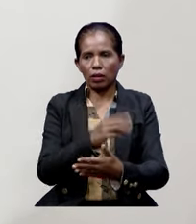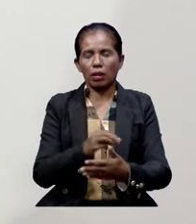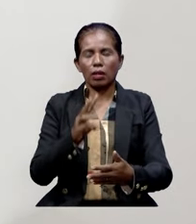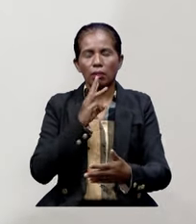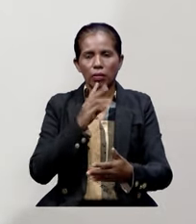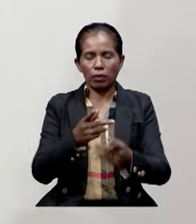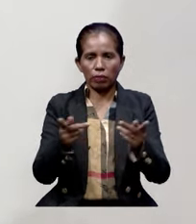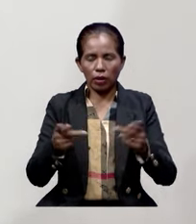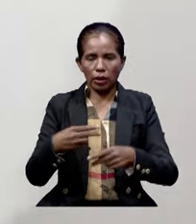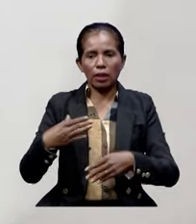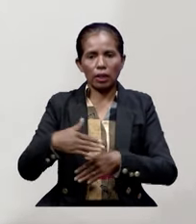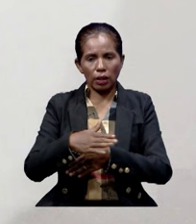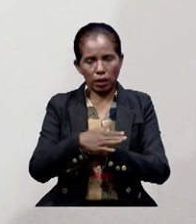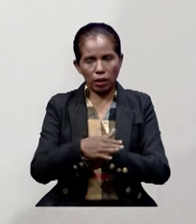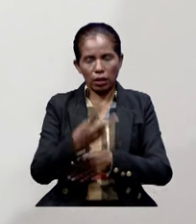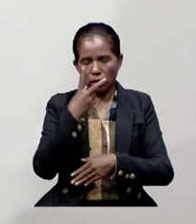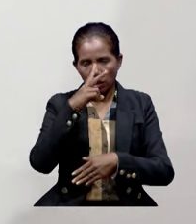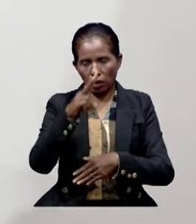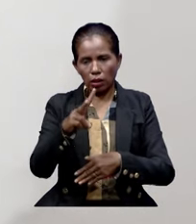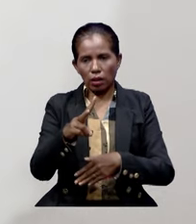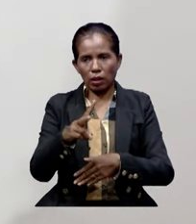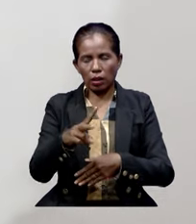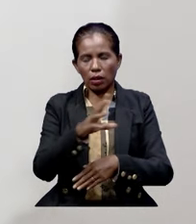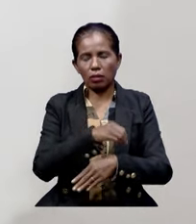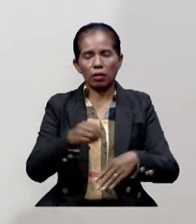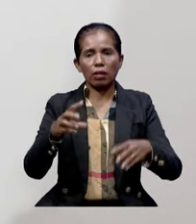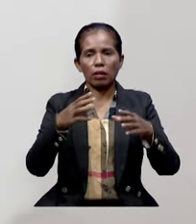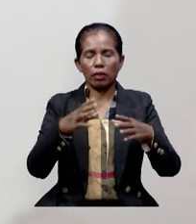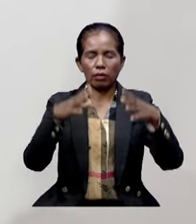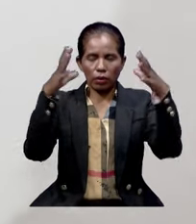fati ikaninian atare ba balkan sir mamu